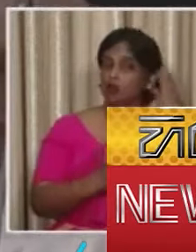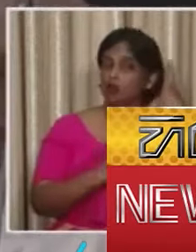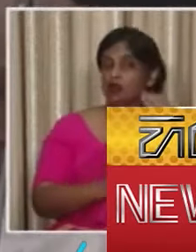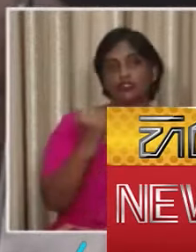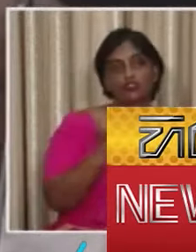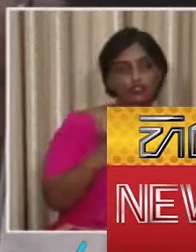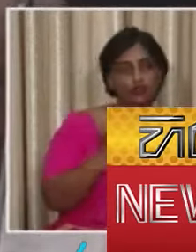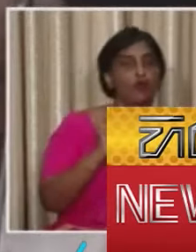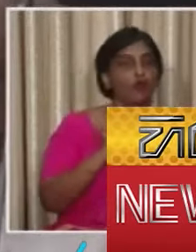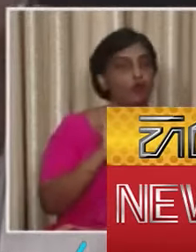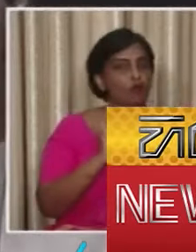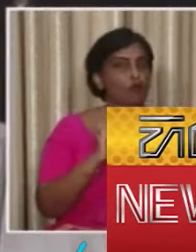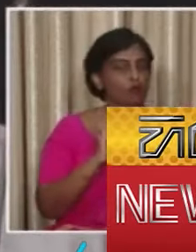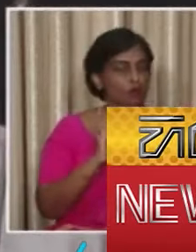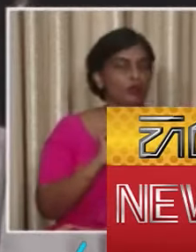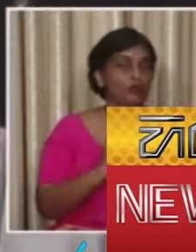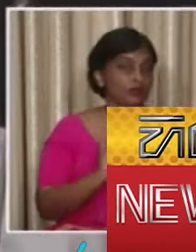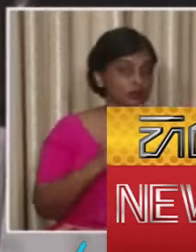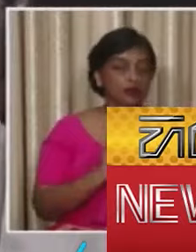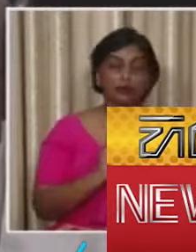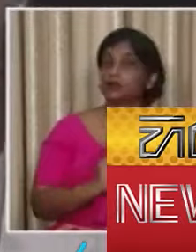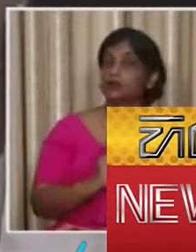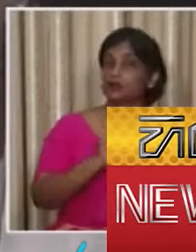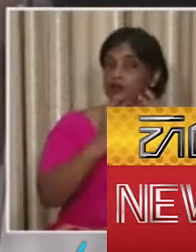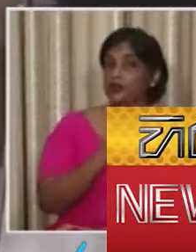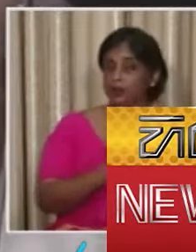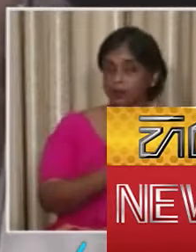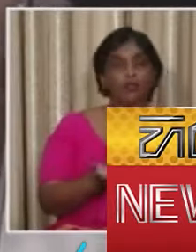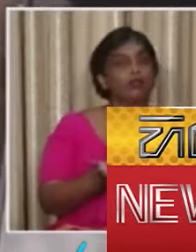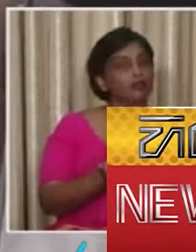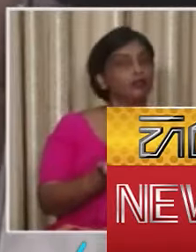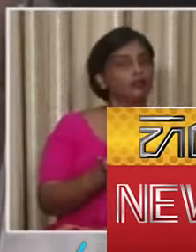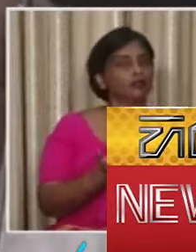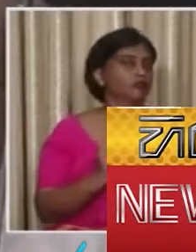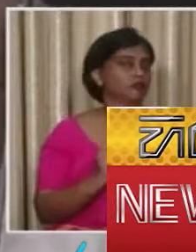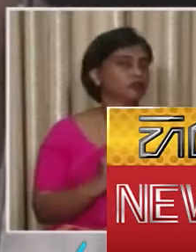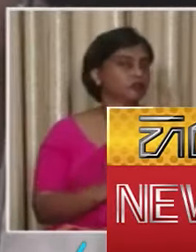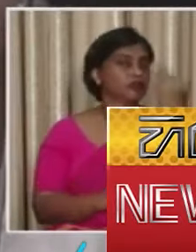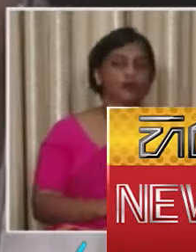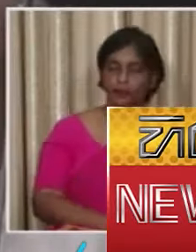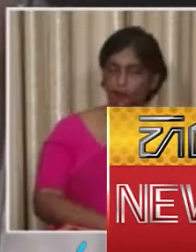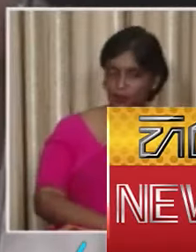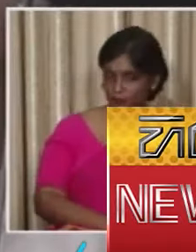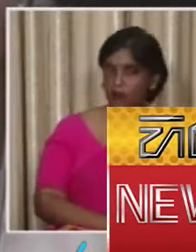ආධාර මත ව්‍යාකෘති ක්‍රියාත්මක වෙද්දී සංවර්ධන වේගය තව තවත් ඉහළ නංවා ගැනීමට අපට හැකි වෙනවා. විදේශ